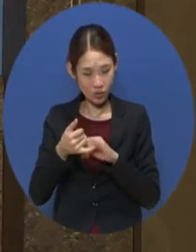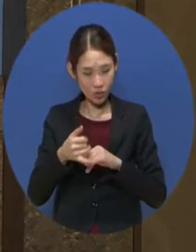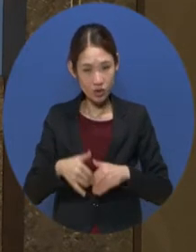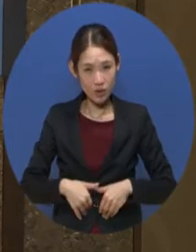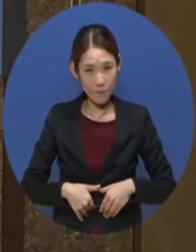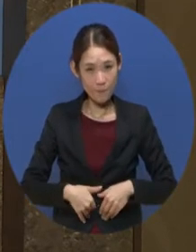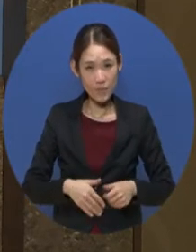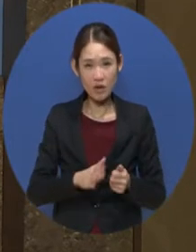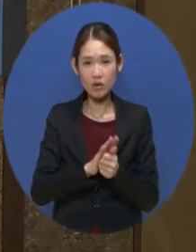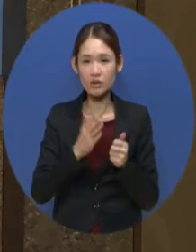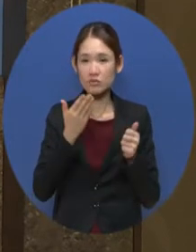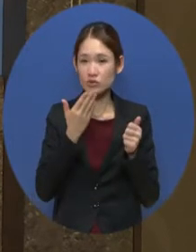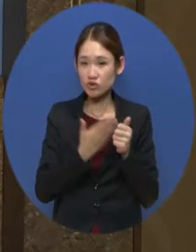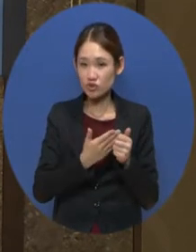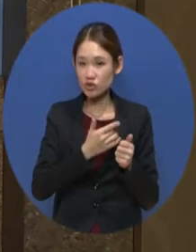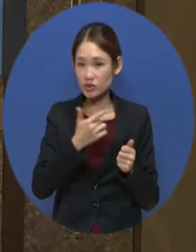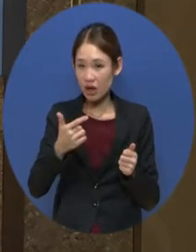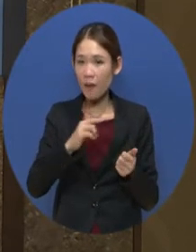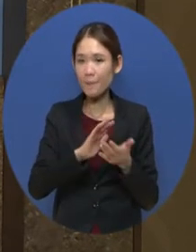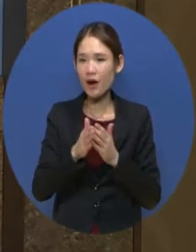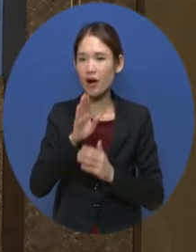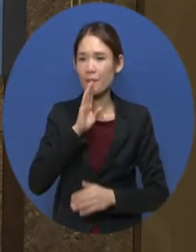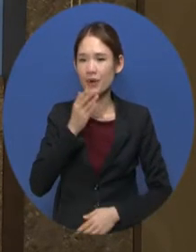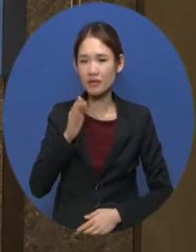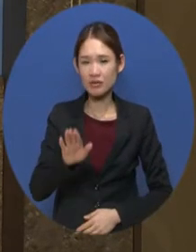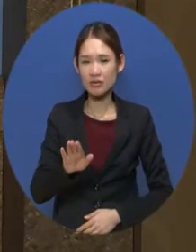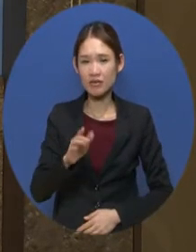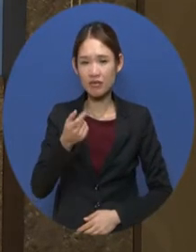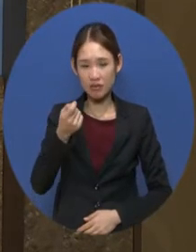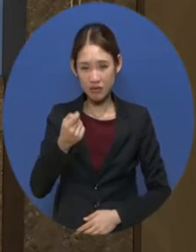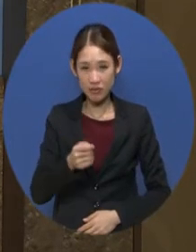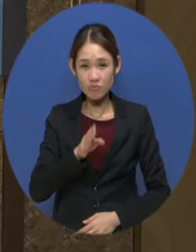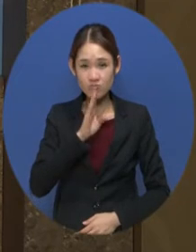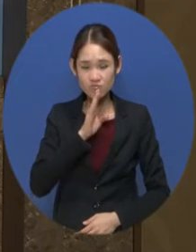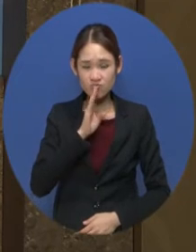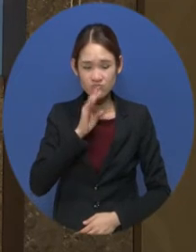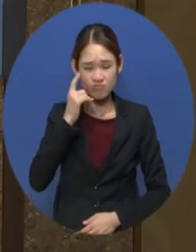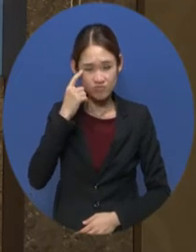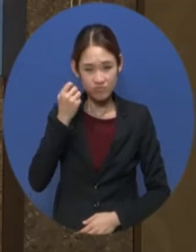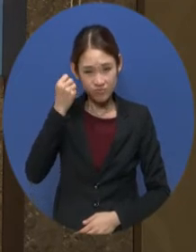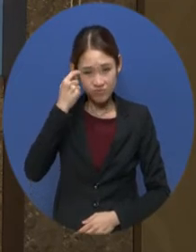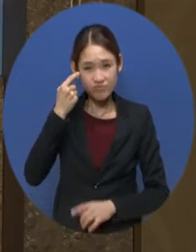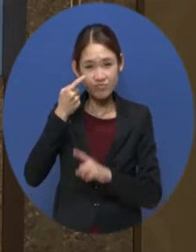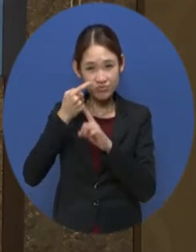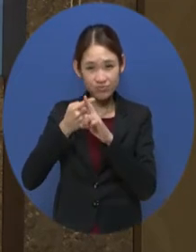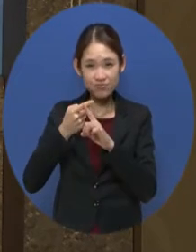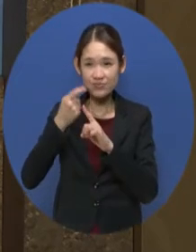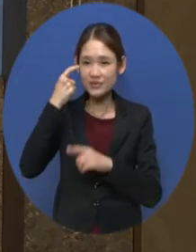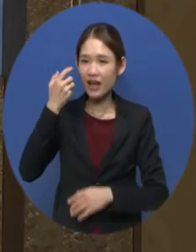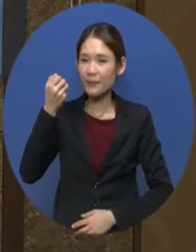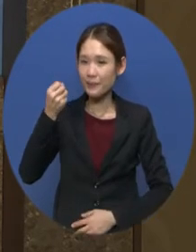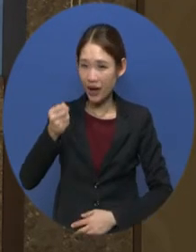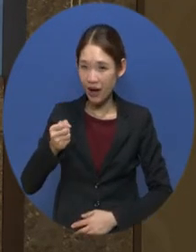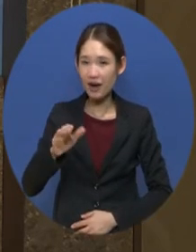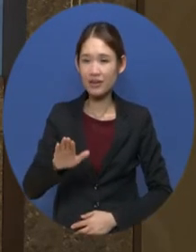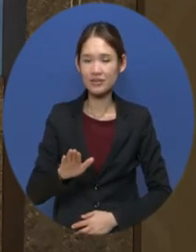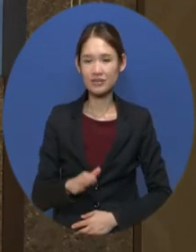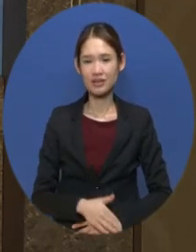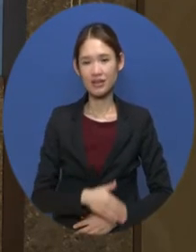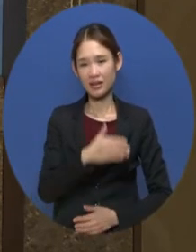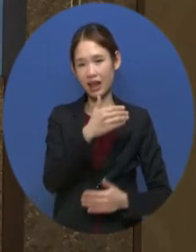주겠다라는 것까지는 네. 큰 변화인데 네. 거기까지는 저는 굉장히 긍정적이라고 네. 봅니다. 이제 남은